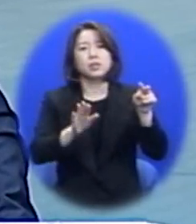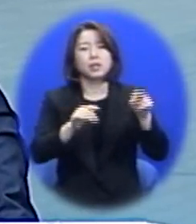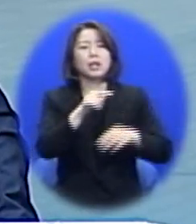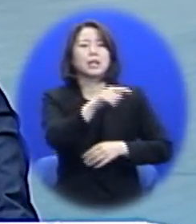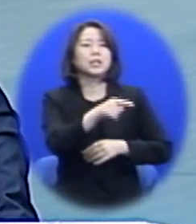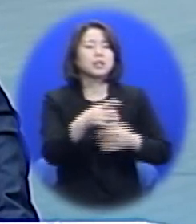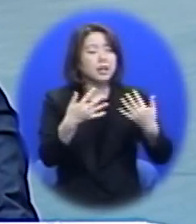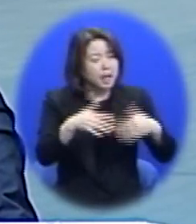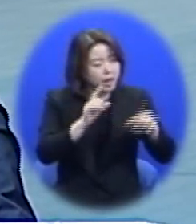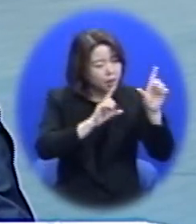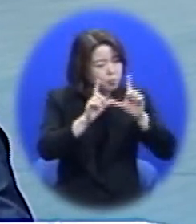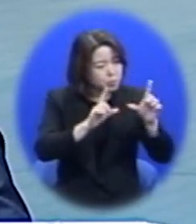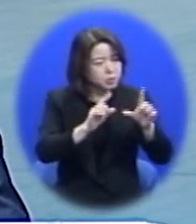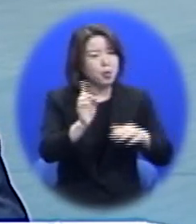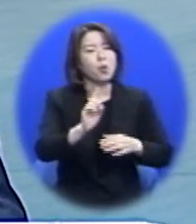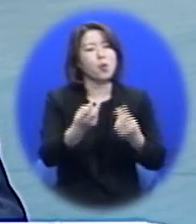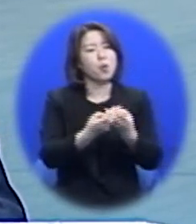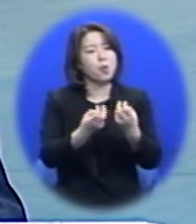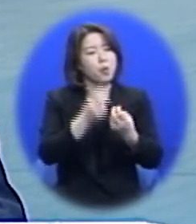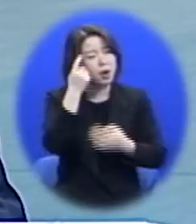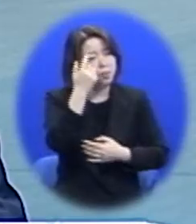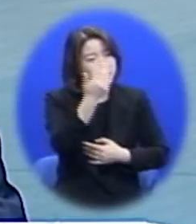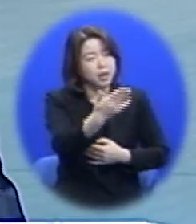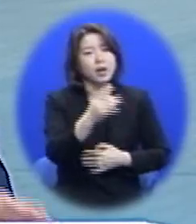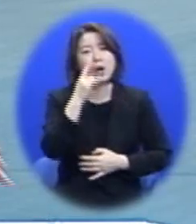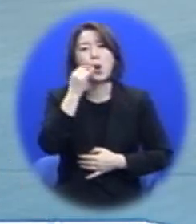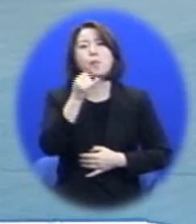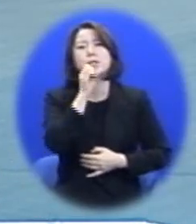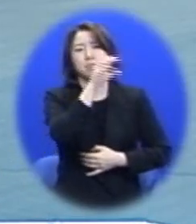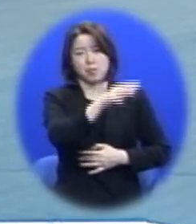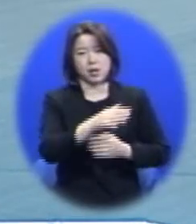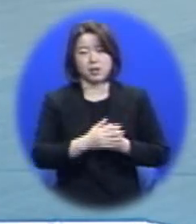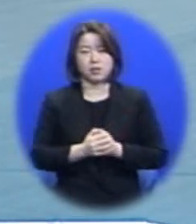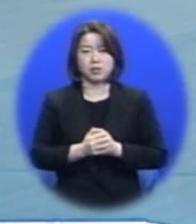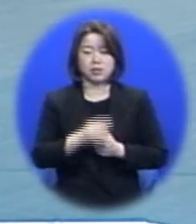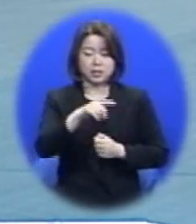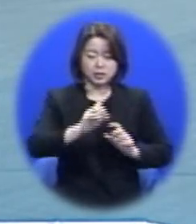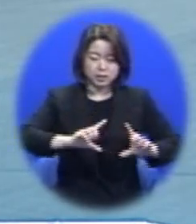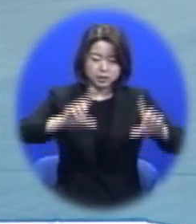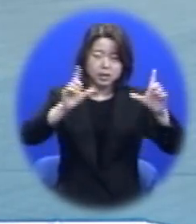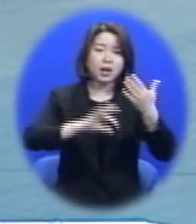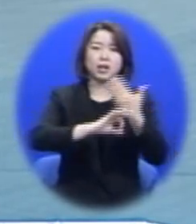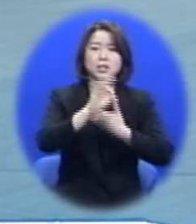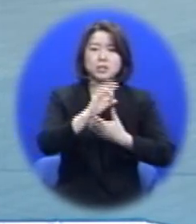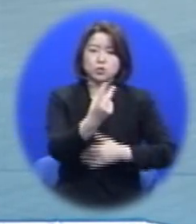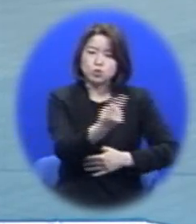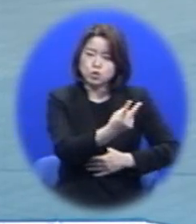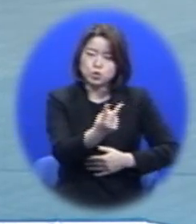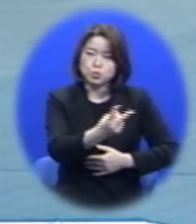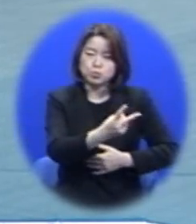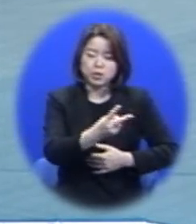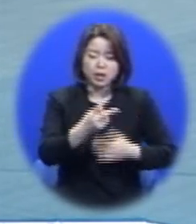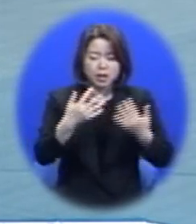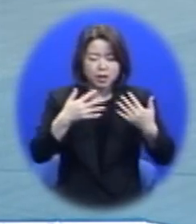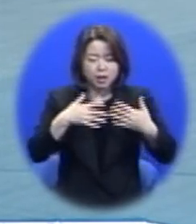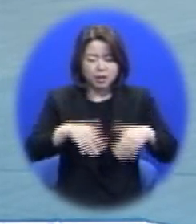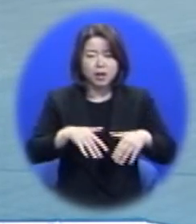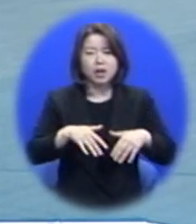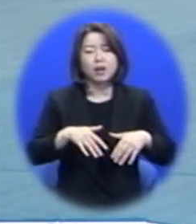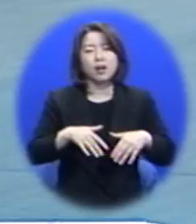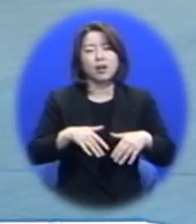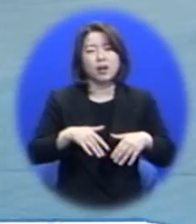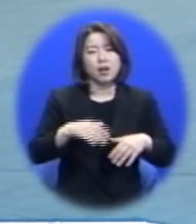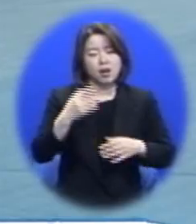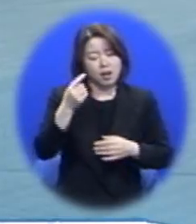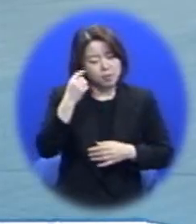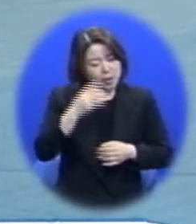합니까? 라고 말씀하셨습니다. 그날 아침 두 분의 애처로운 모습은 지금까지도 잊혀지지 않는 생생한 아픔으로